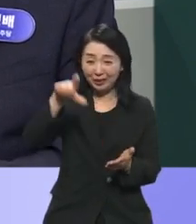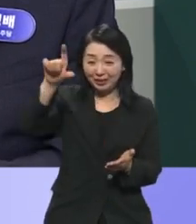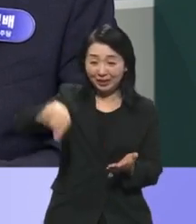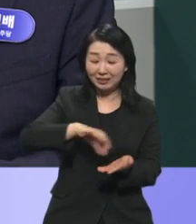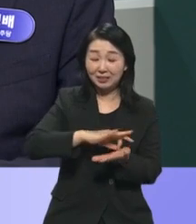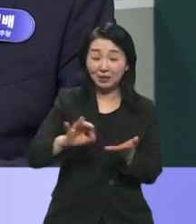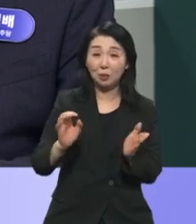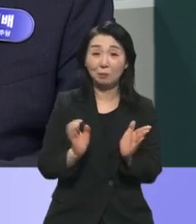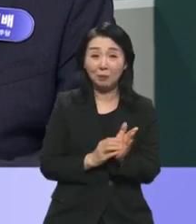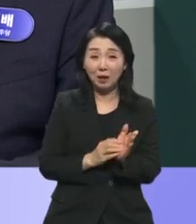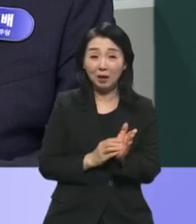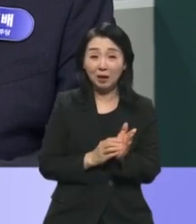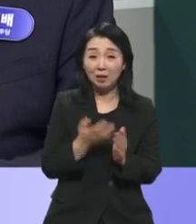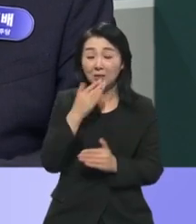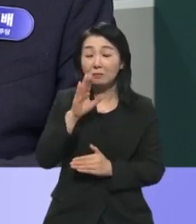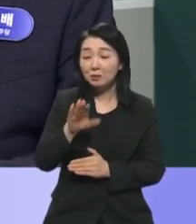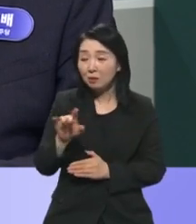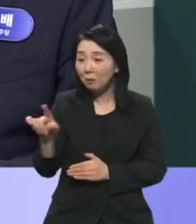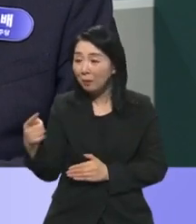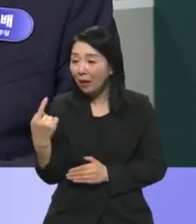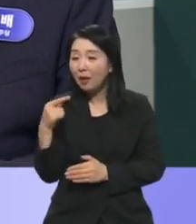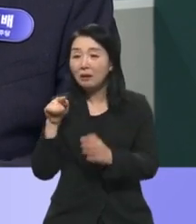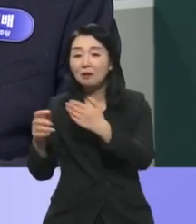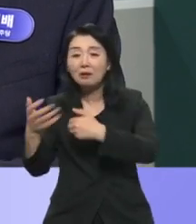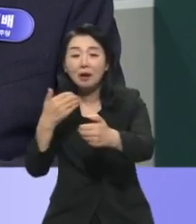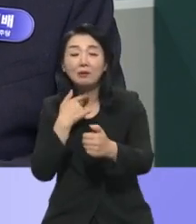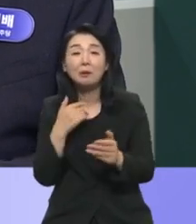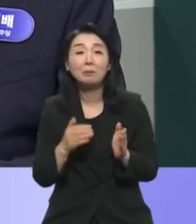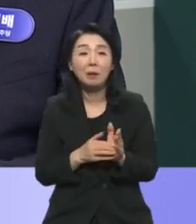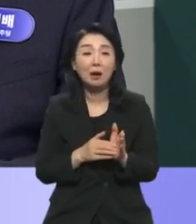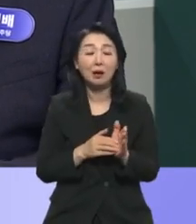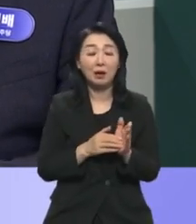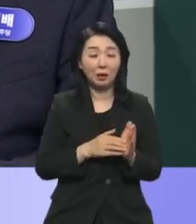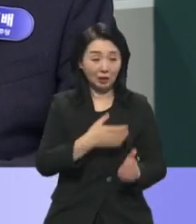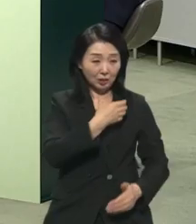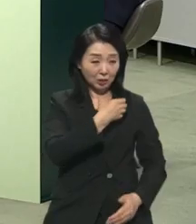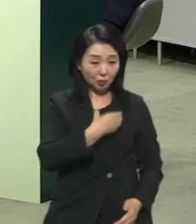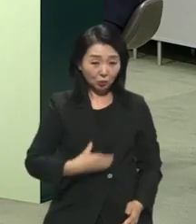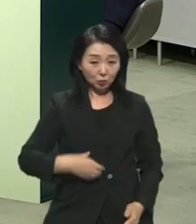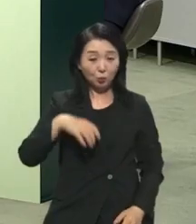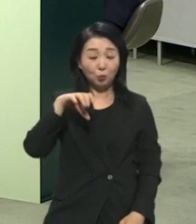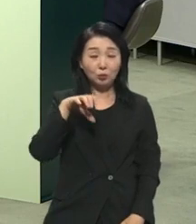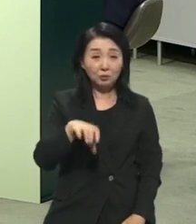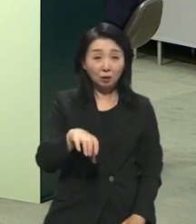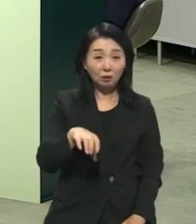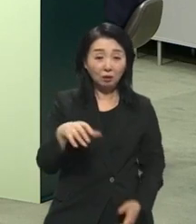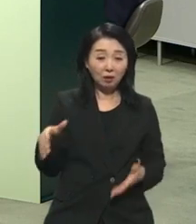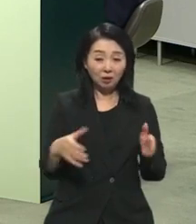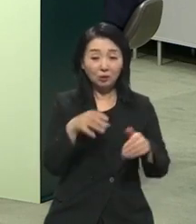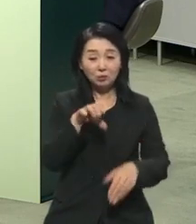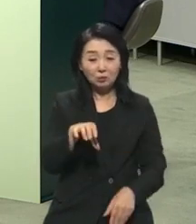음식점을 한 150군데 갔다면서요 그리고 또 뭘 잘못해서 가까이